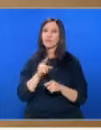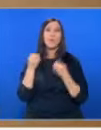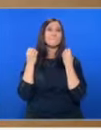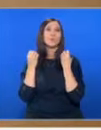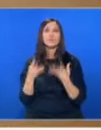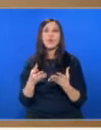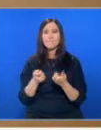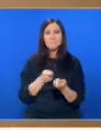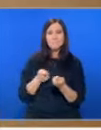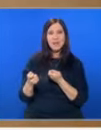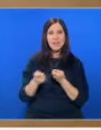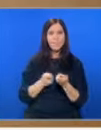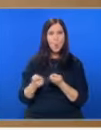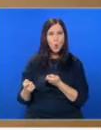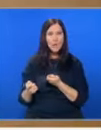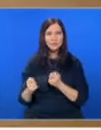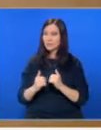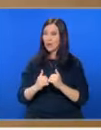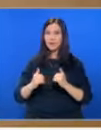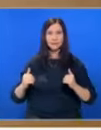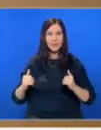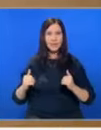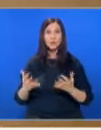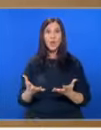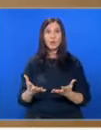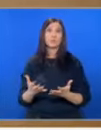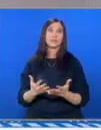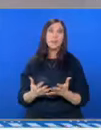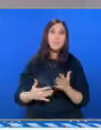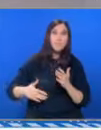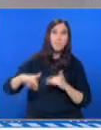позволим манипулациите, разделението да вземат превес.